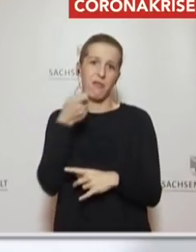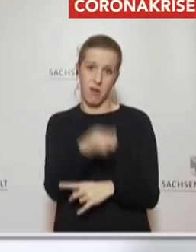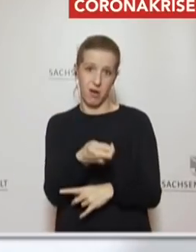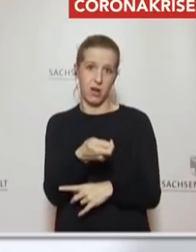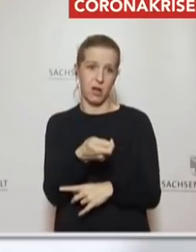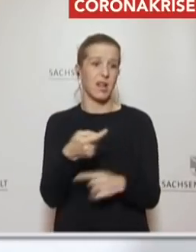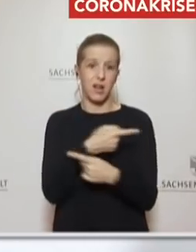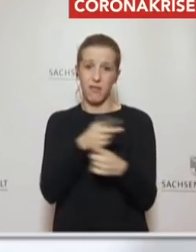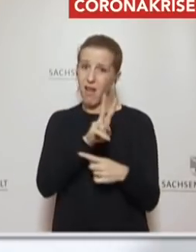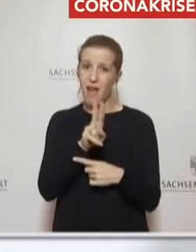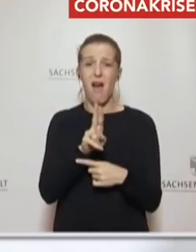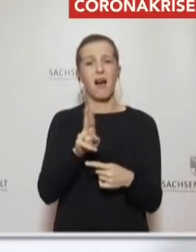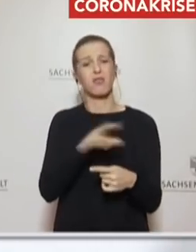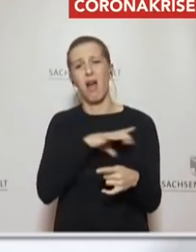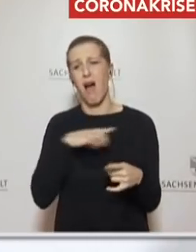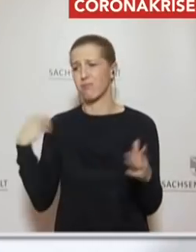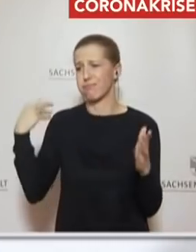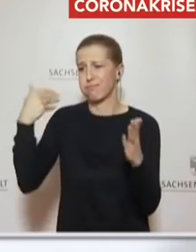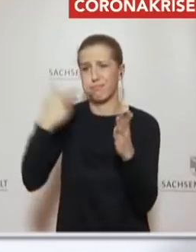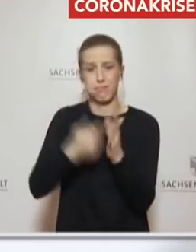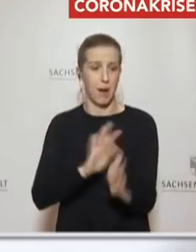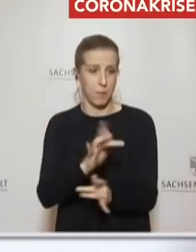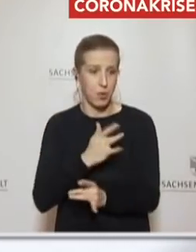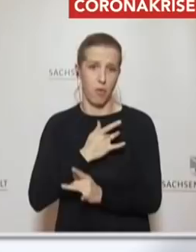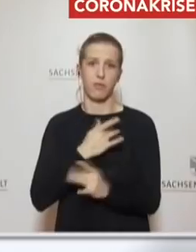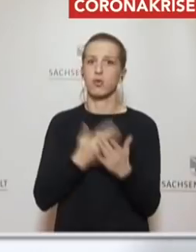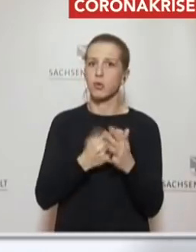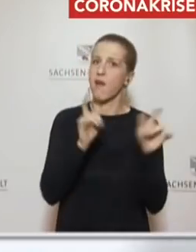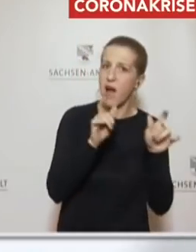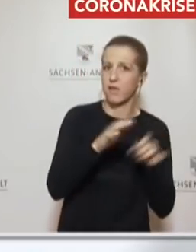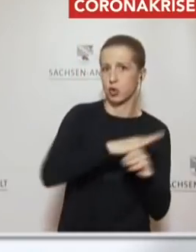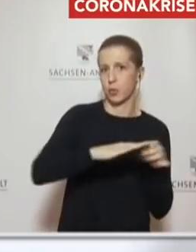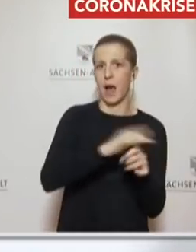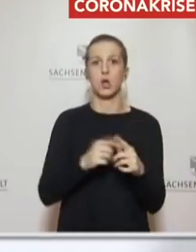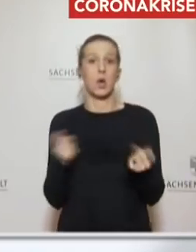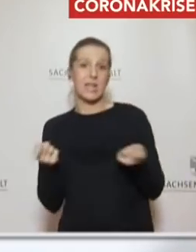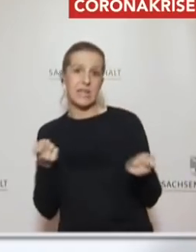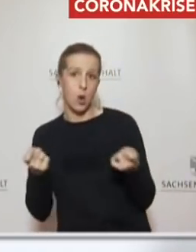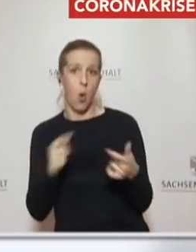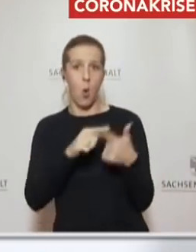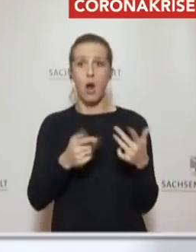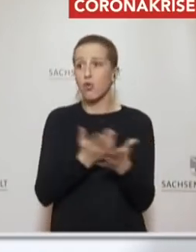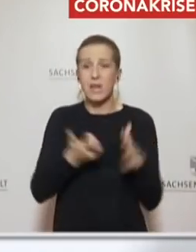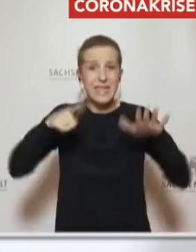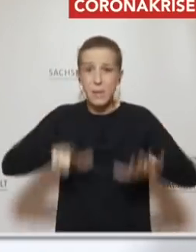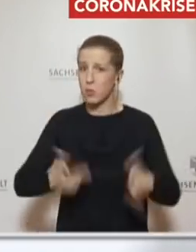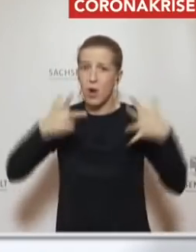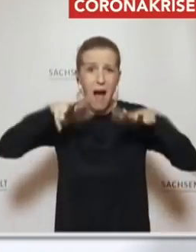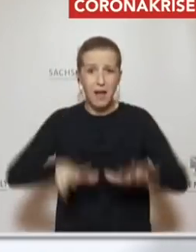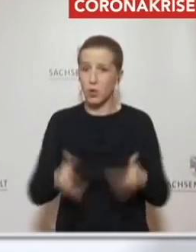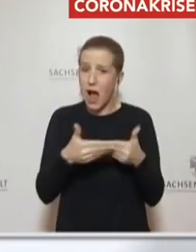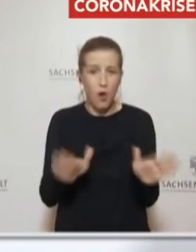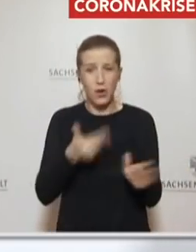schon betroffenen Bereiche. Es gibt ja Veranstaltungsbereiche, im Diskothekenbereich und so weiter schon seit 7, 8 Monaten keine Öffnung